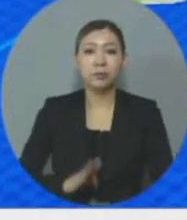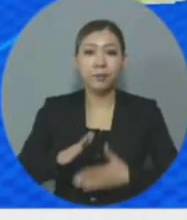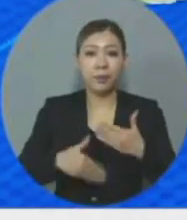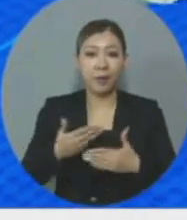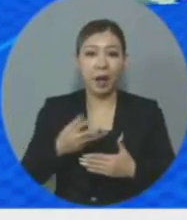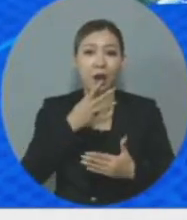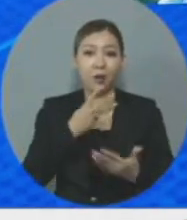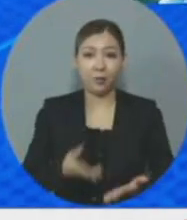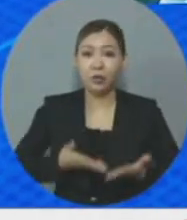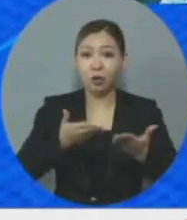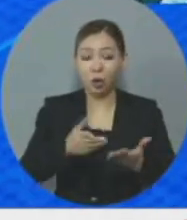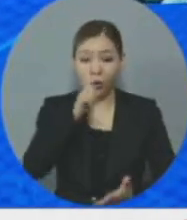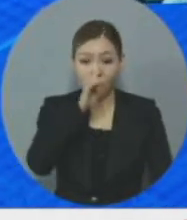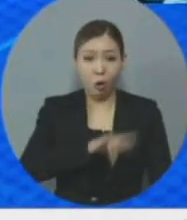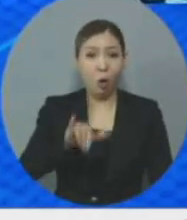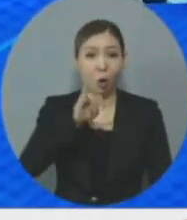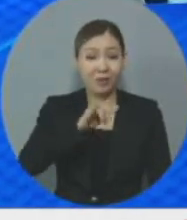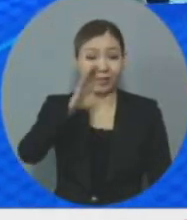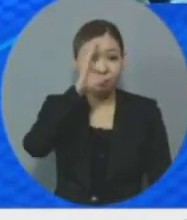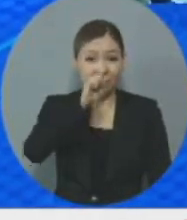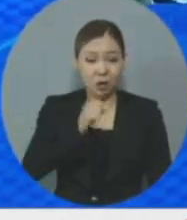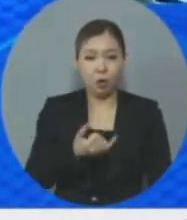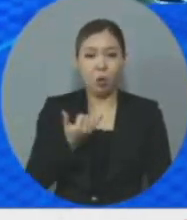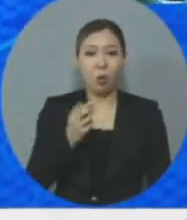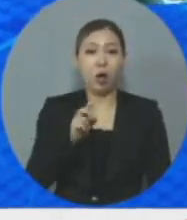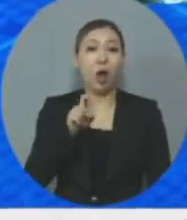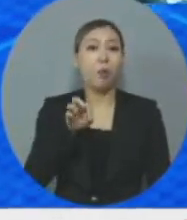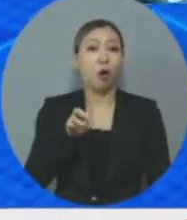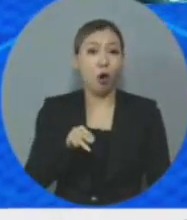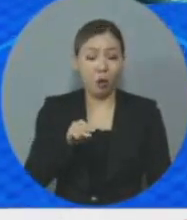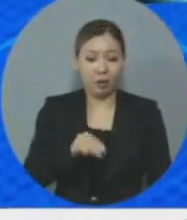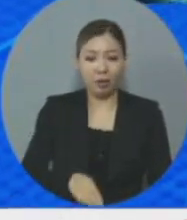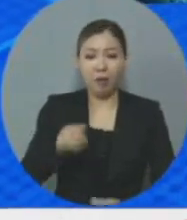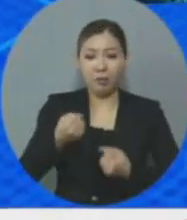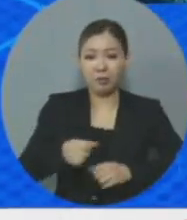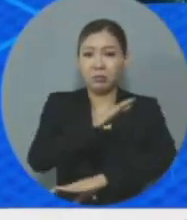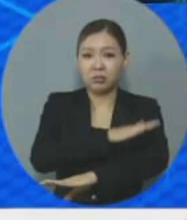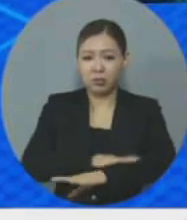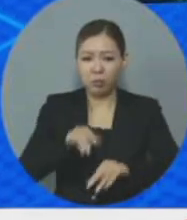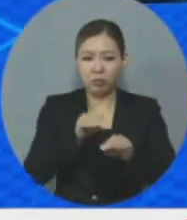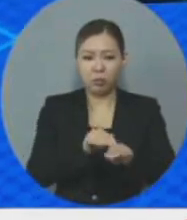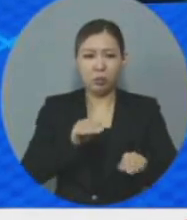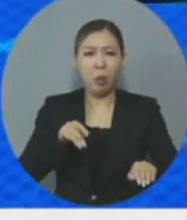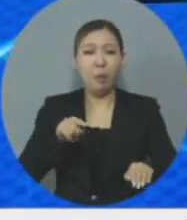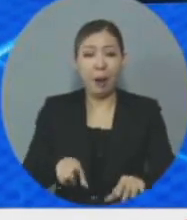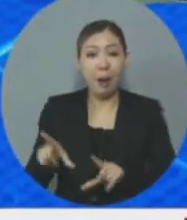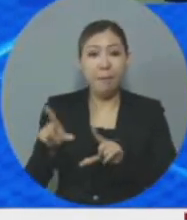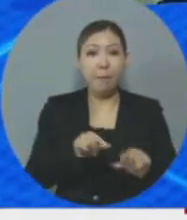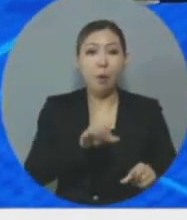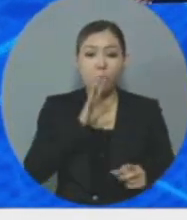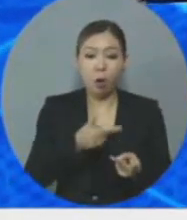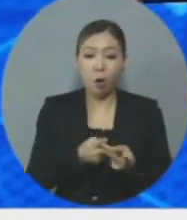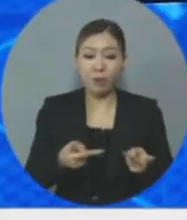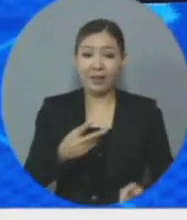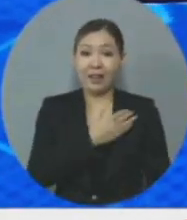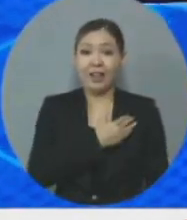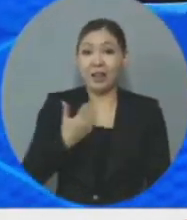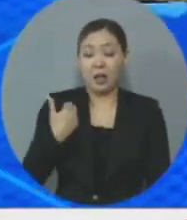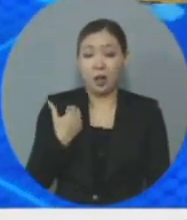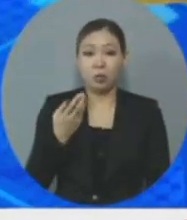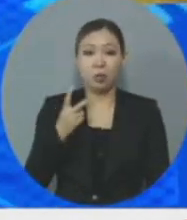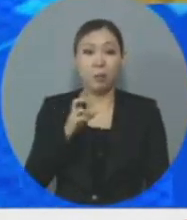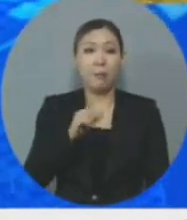Мэдээ хүлээв нөө. Монгол улсын сайд нийслэлийн Улаанбаатар хотын автоцамын төвжрлийг бууруулах үндэсний хорооны дараах Сөхбаатар